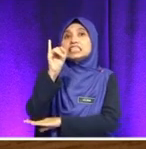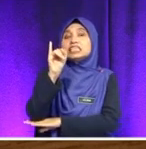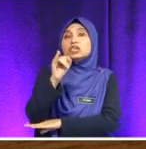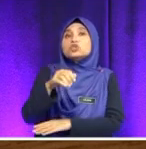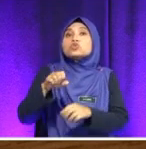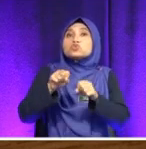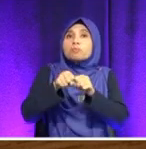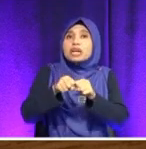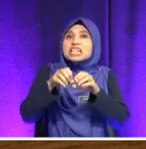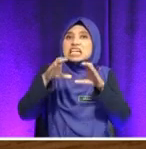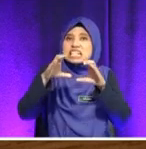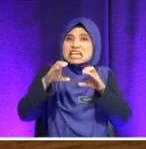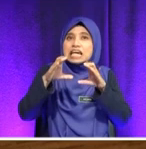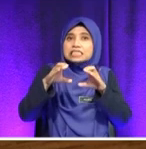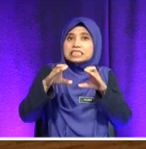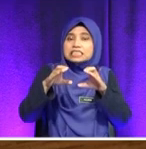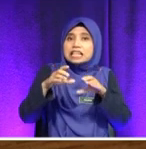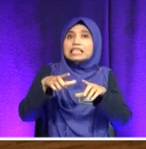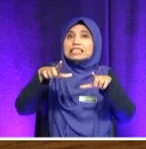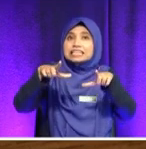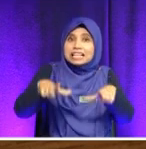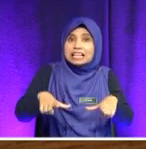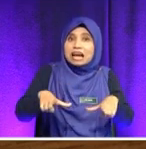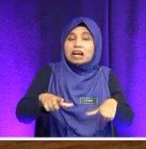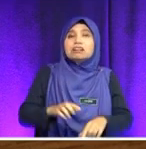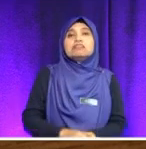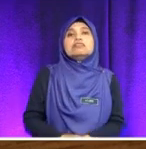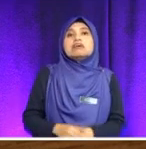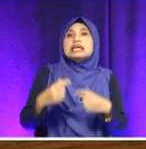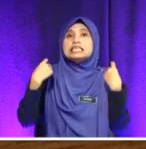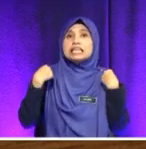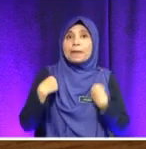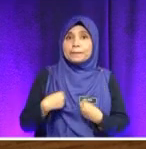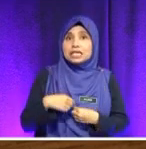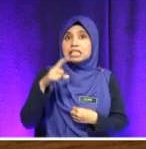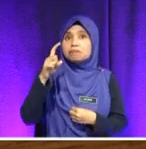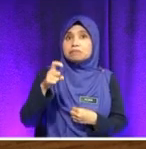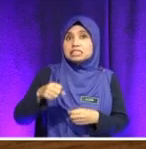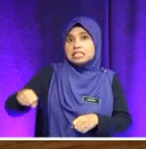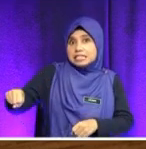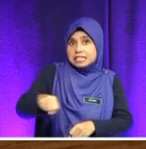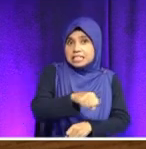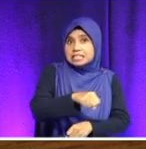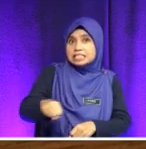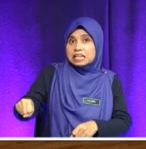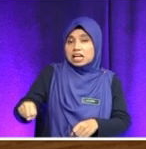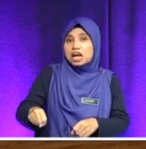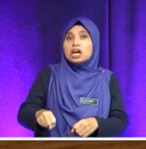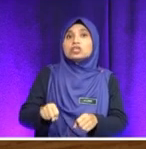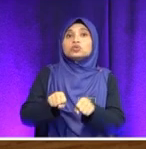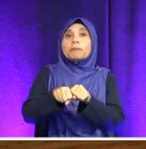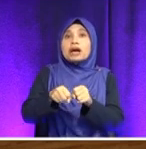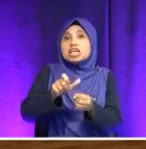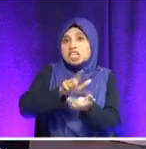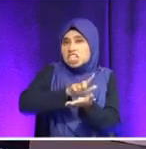dan terletaklah. Okey, yang keempat, napkin perlulah diseterika supaya licin dan gubahan